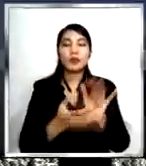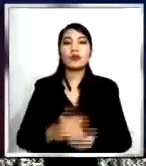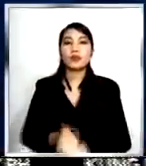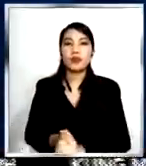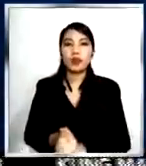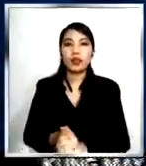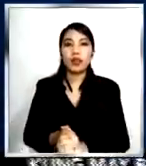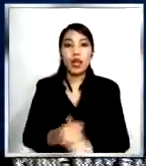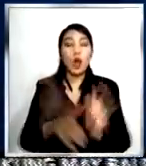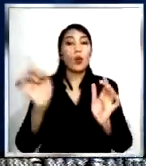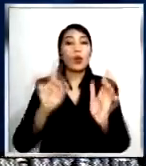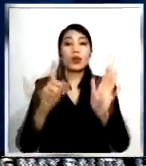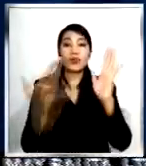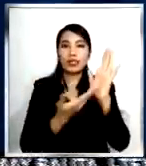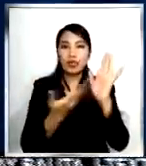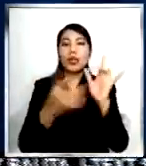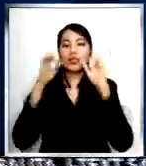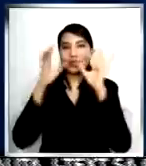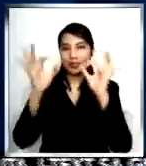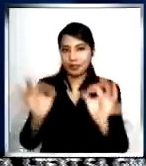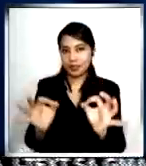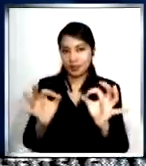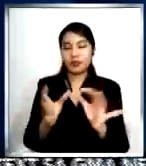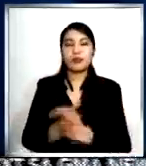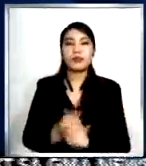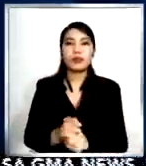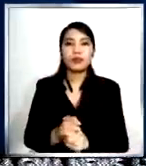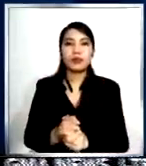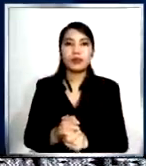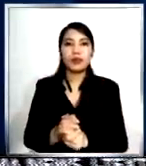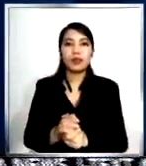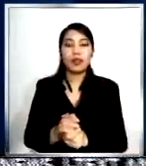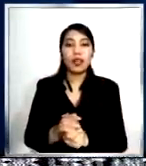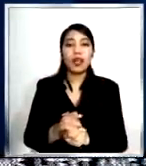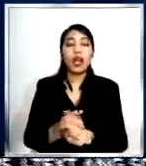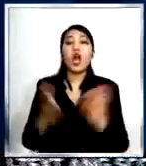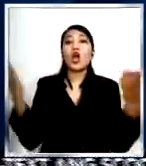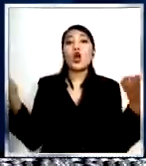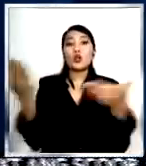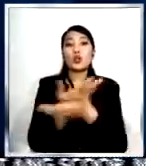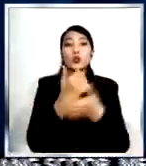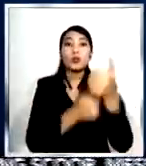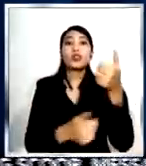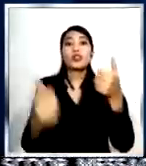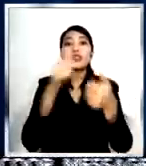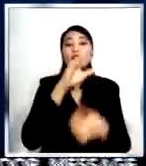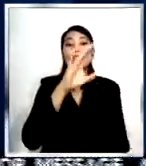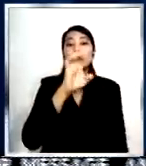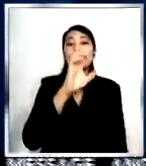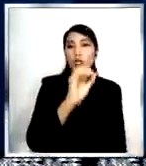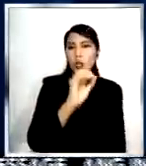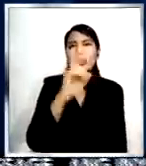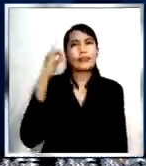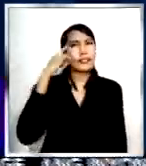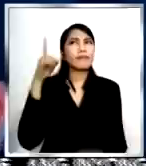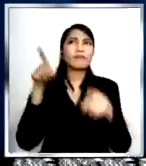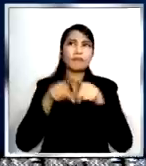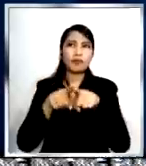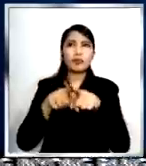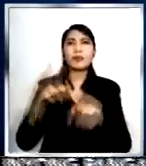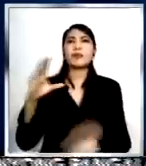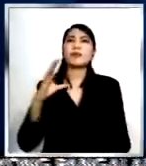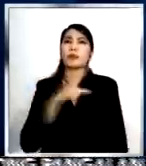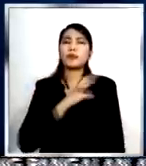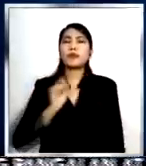force. Pabor si bagong dalagang PhilHealth President at CEO Dante Giran sa iniisip ng Kamara na bigyan ng emergency power si